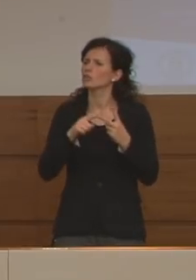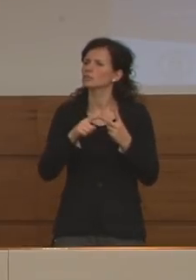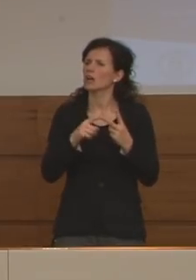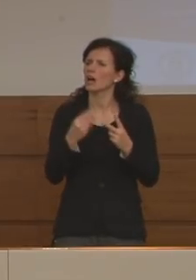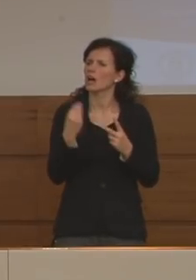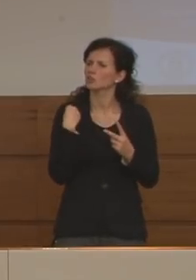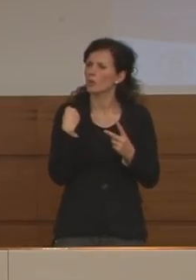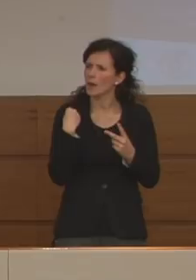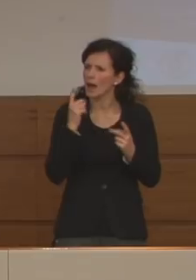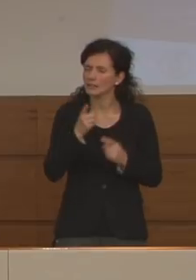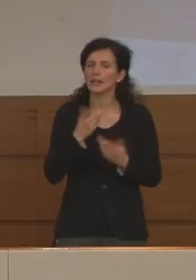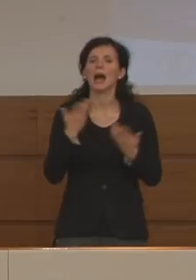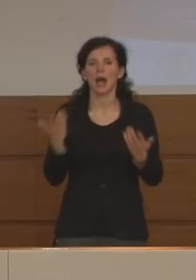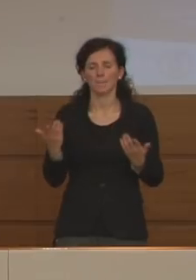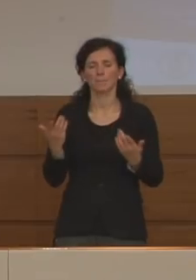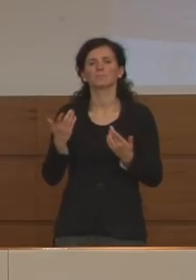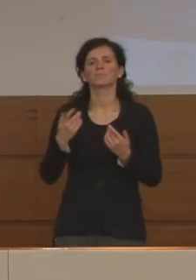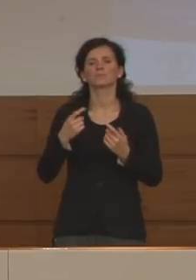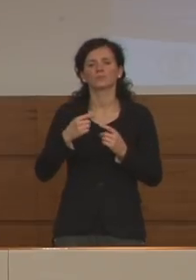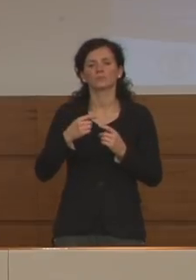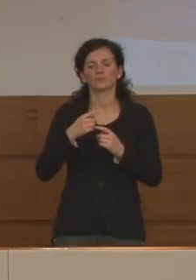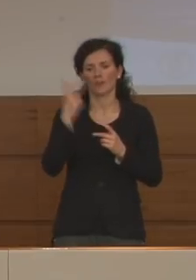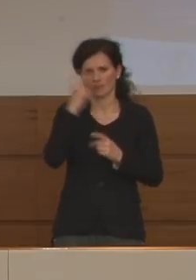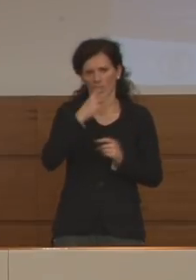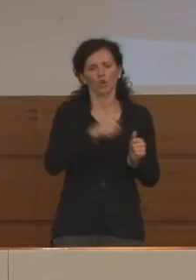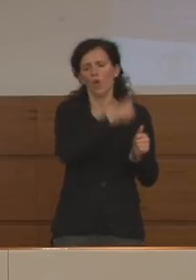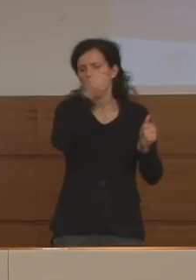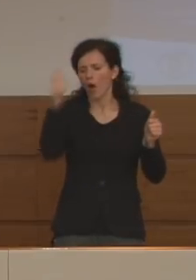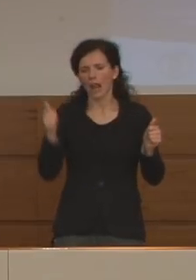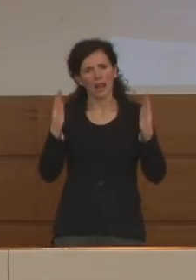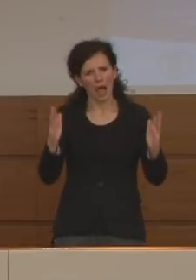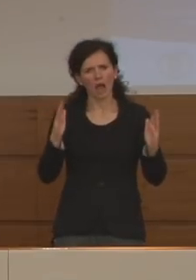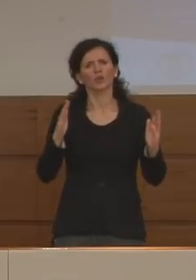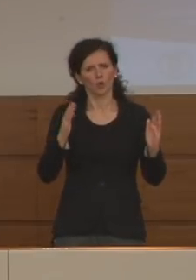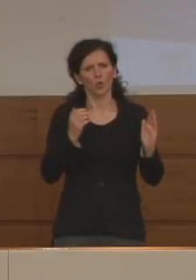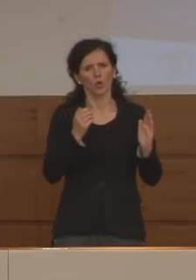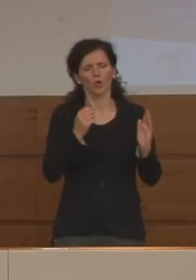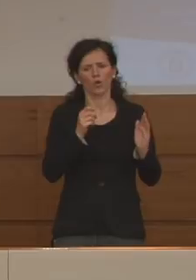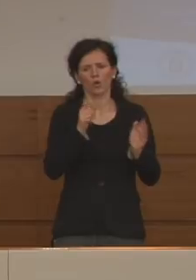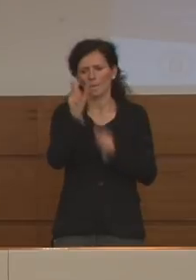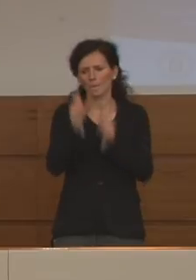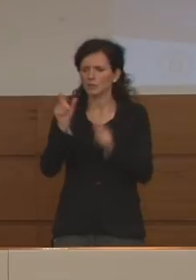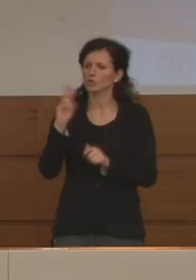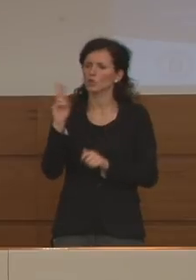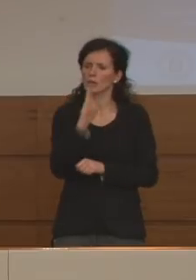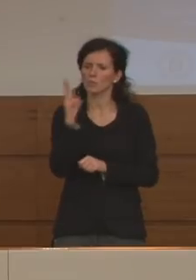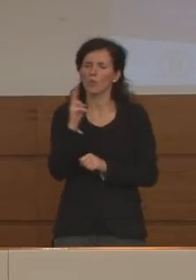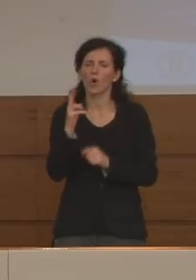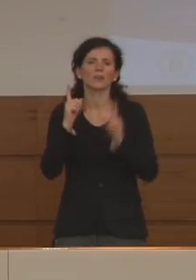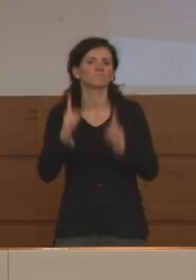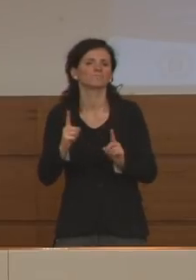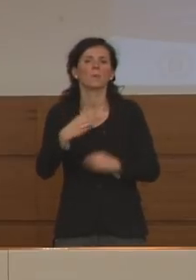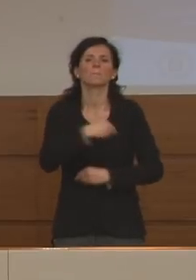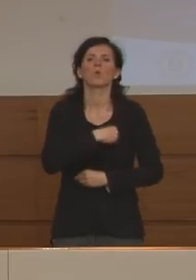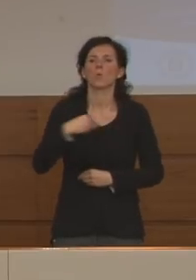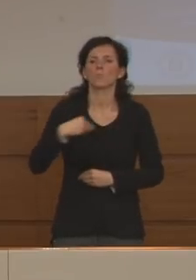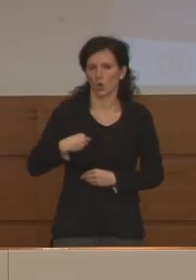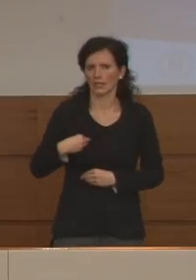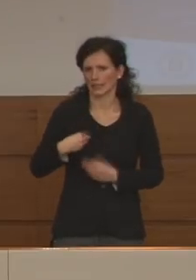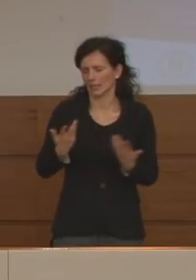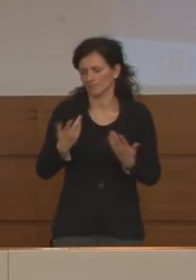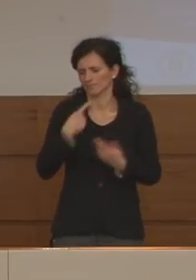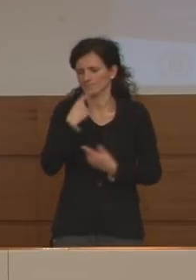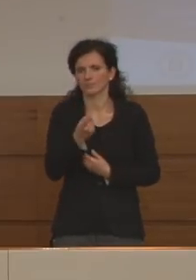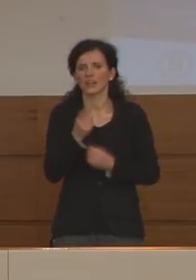che comunque ogni anno ci sono un certo numero di morti che dipendono da diciamo polmoniti ecco per essere semplice